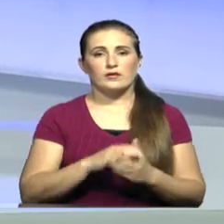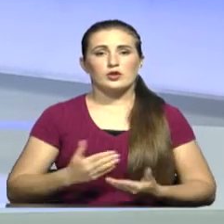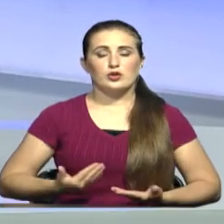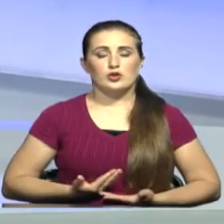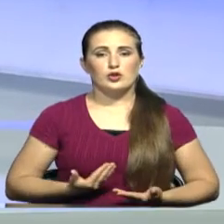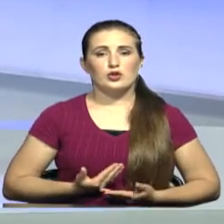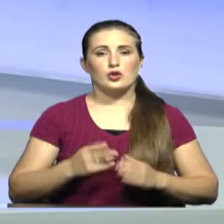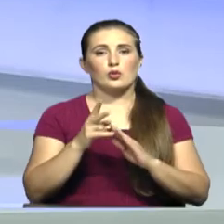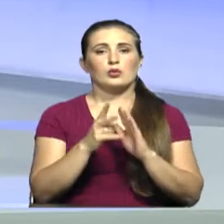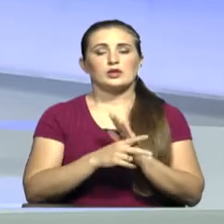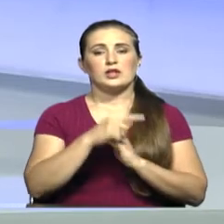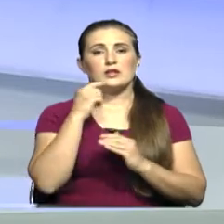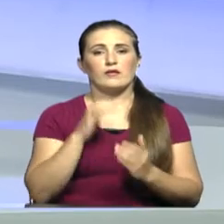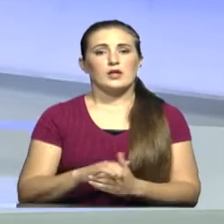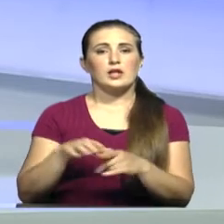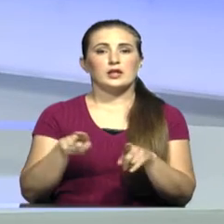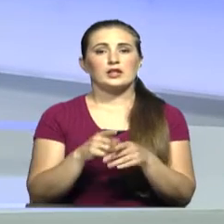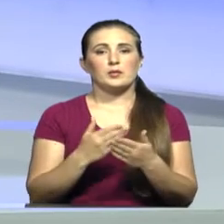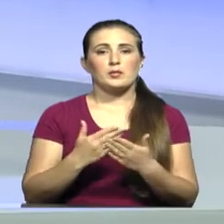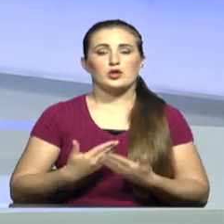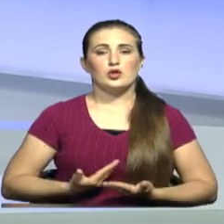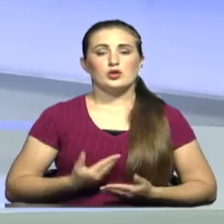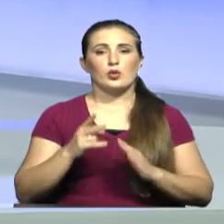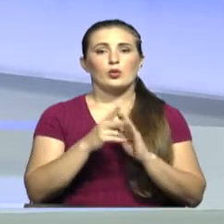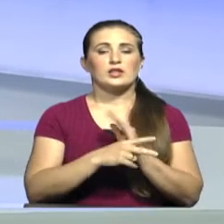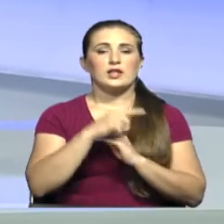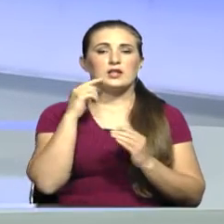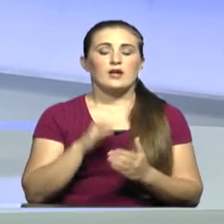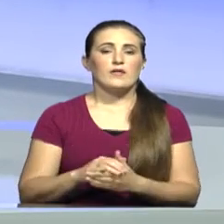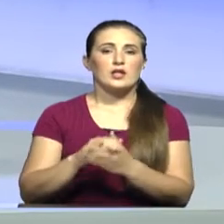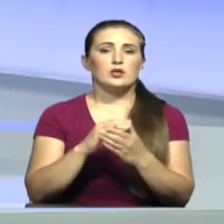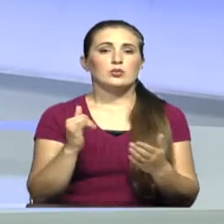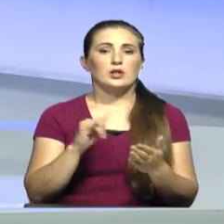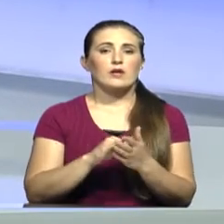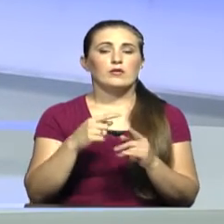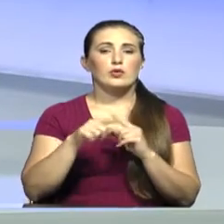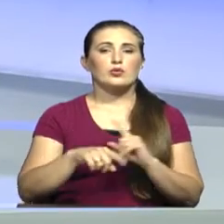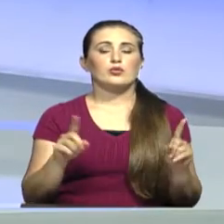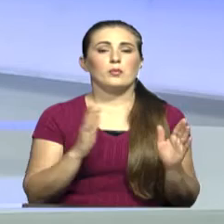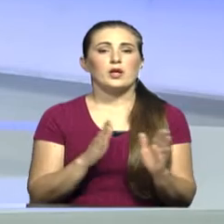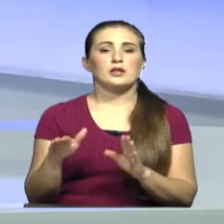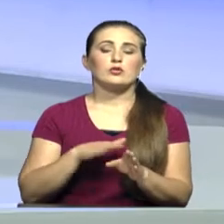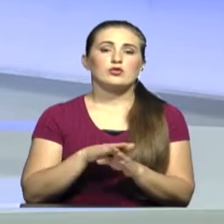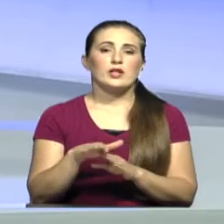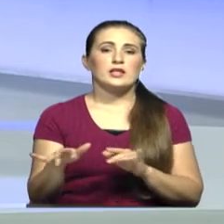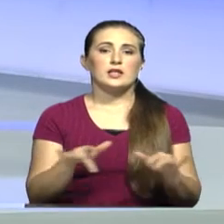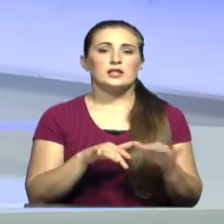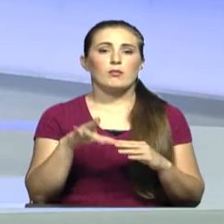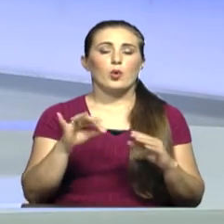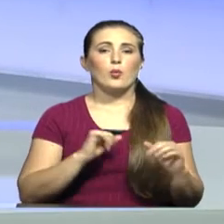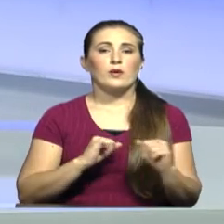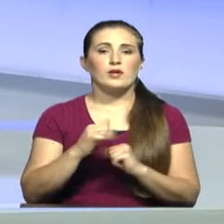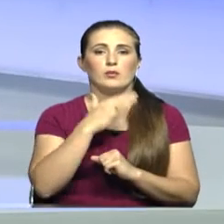кодекс Российской Федерации. Так, например, Жилищный кодекс Российской Федерации устанавливает, что порядок осуществления деятельности по